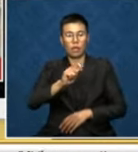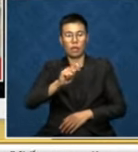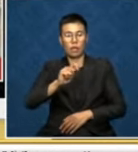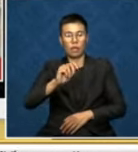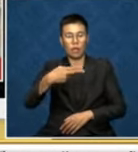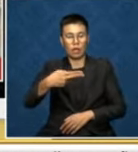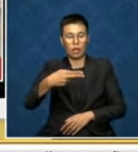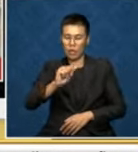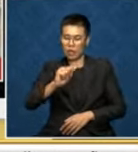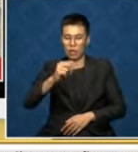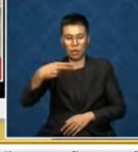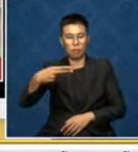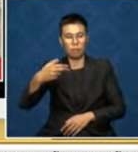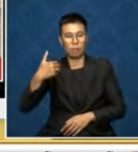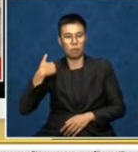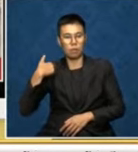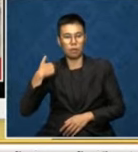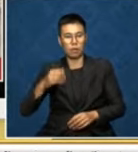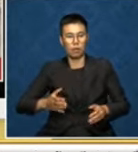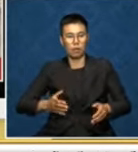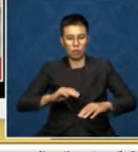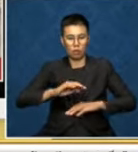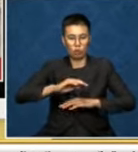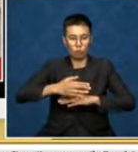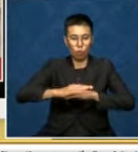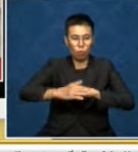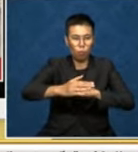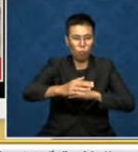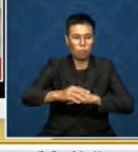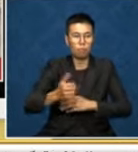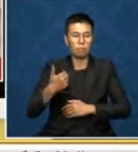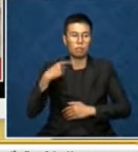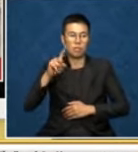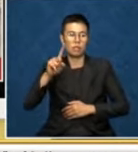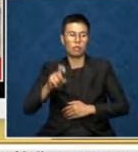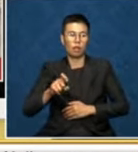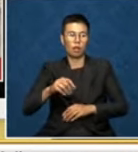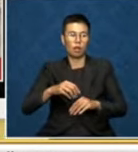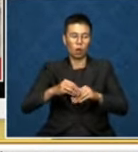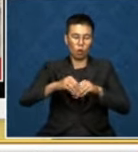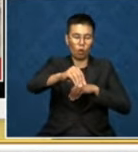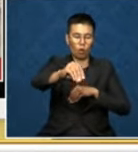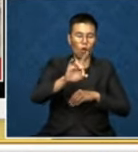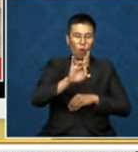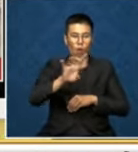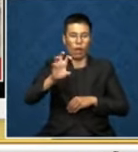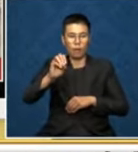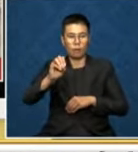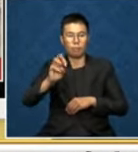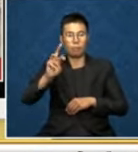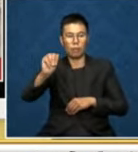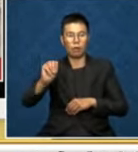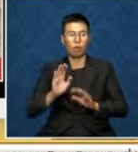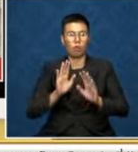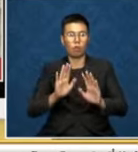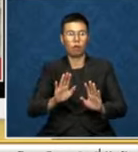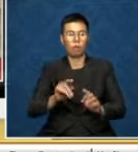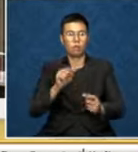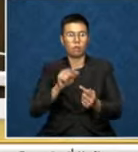อัมพวันถนนแตกเป็นหลุมเป็นบ่อระยะทาง750เมตรฝากไปถึงหน่วยงานที่เกี่ยวข้อง